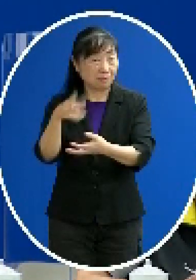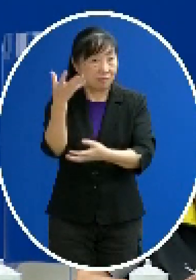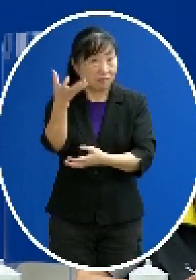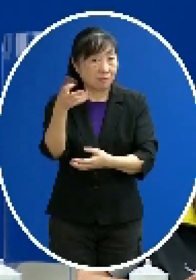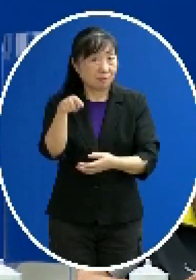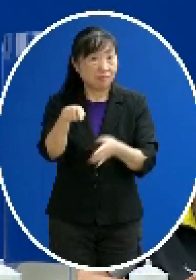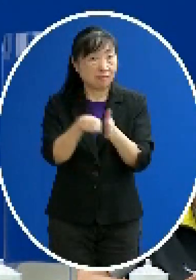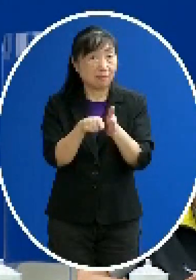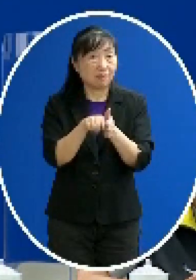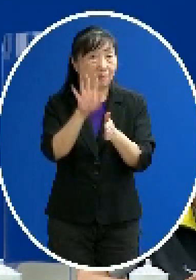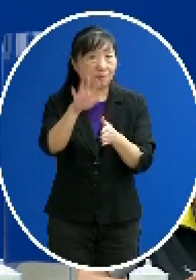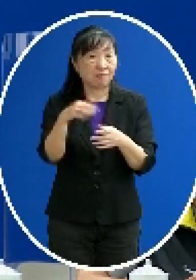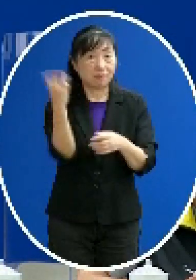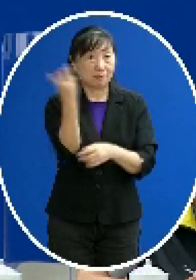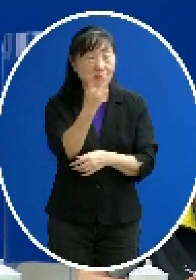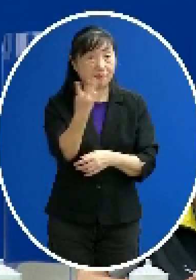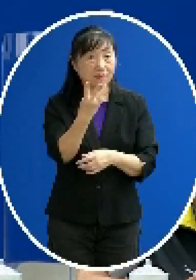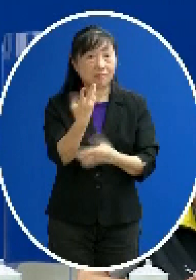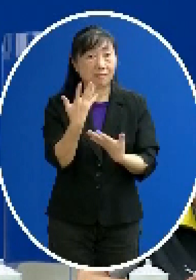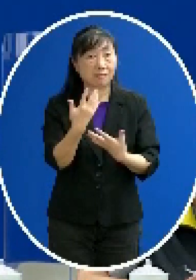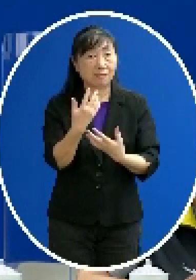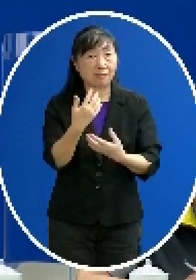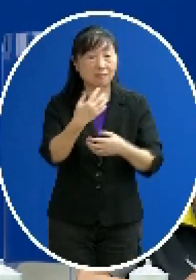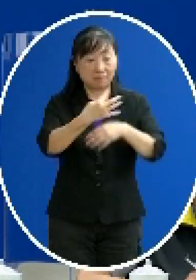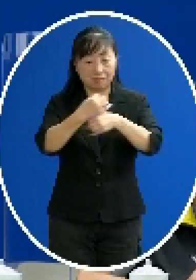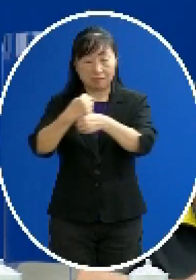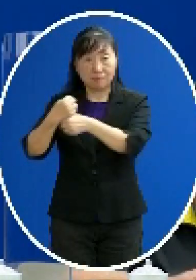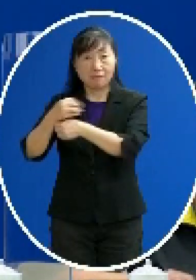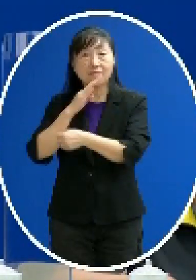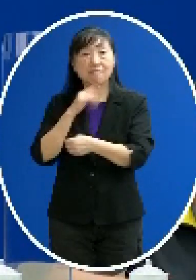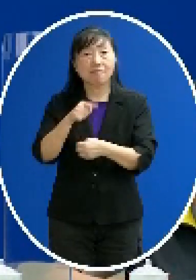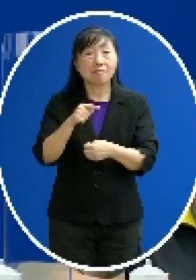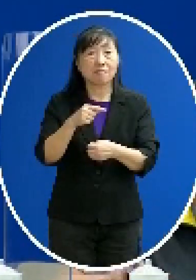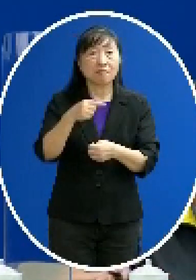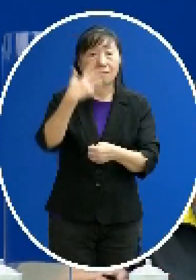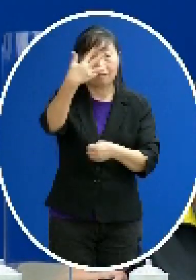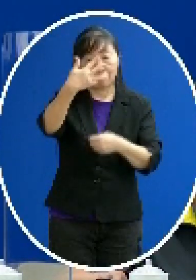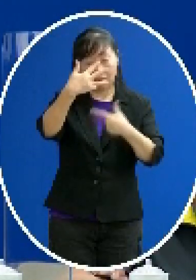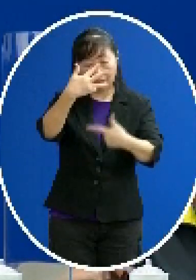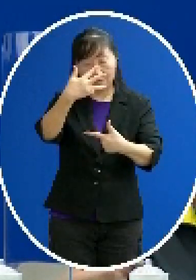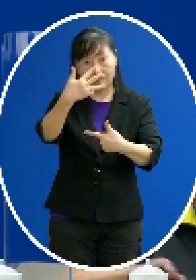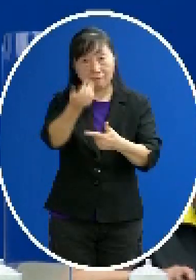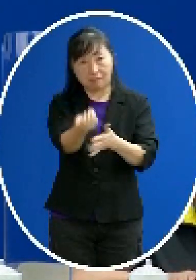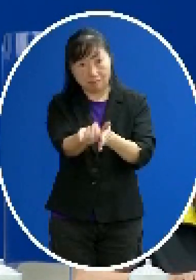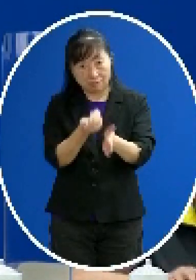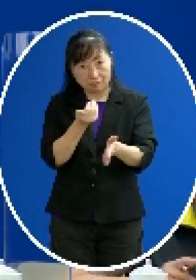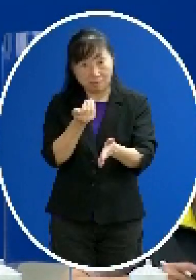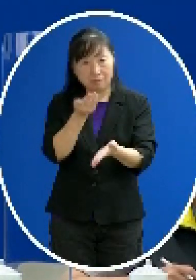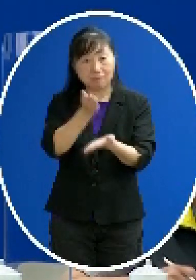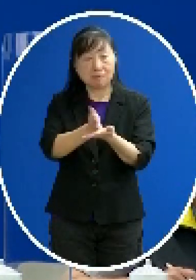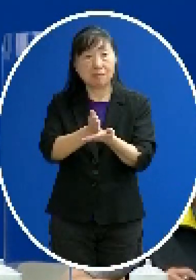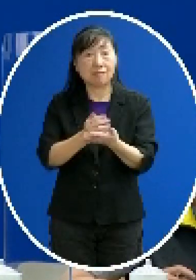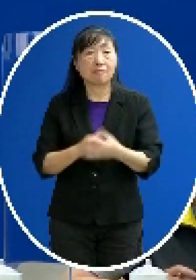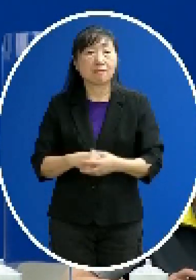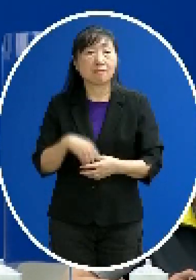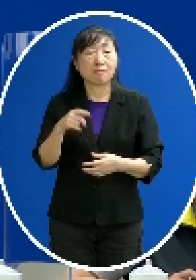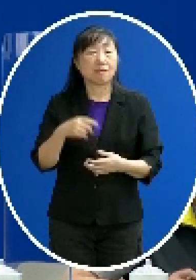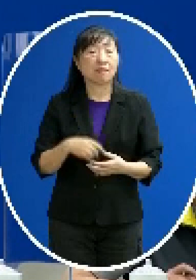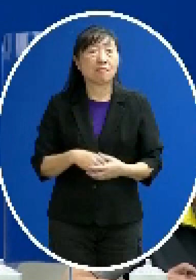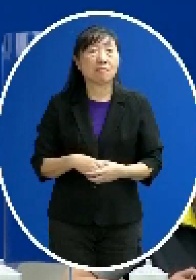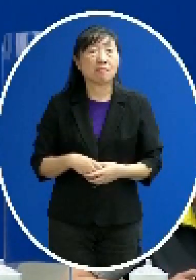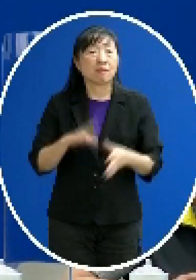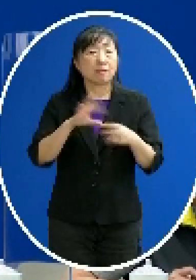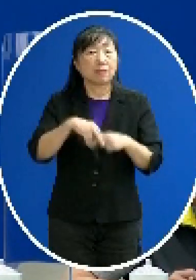目前有3个批号，就是即将在8月6号之前借效哈。那这个问题我们